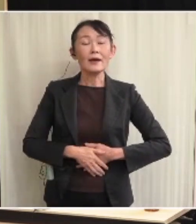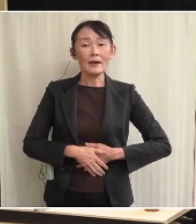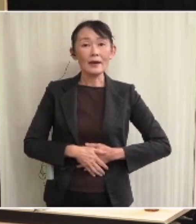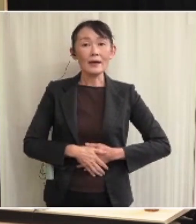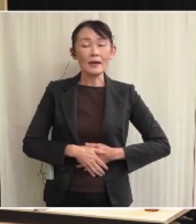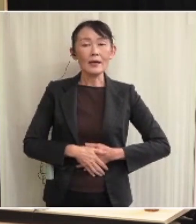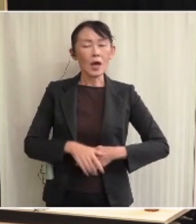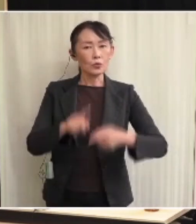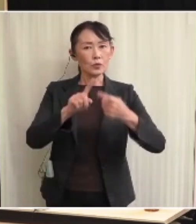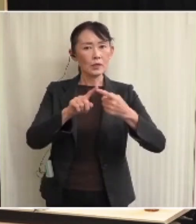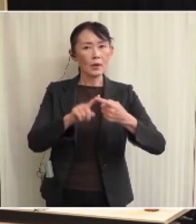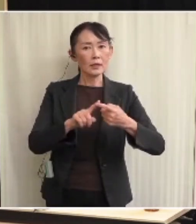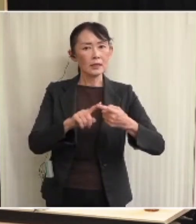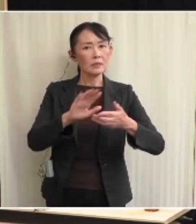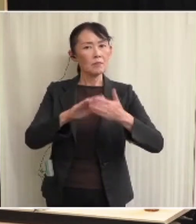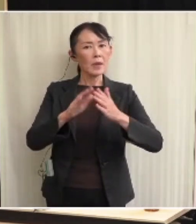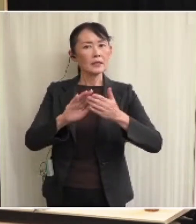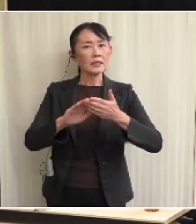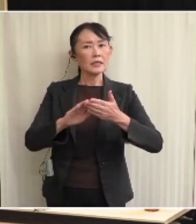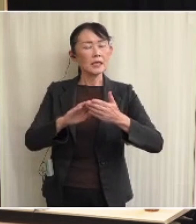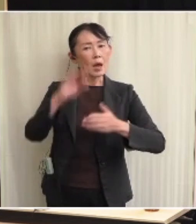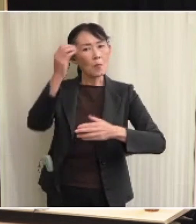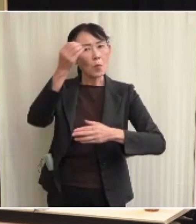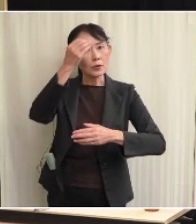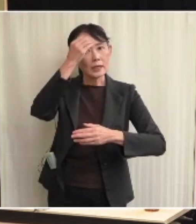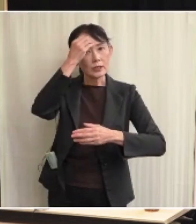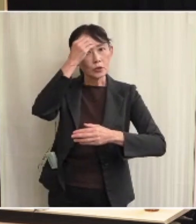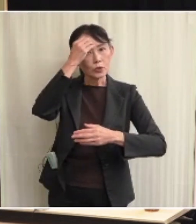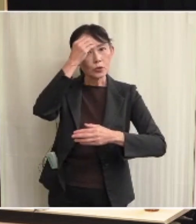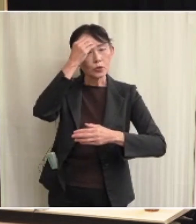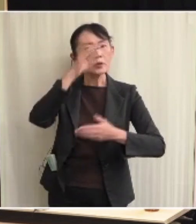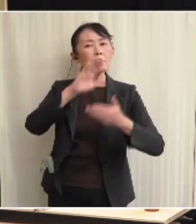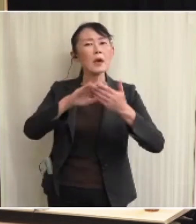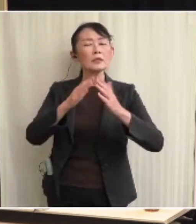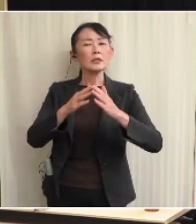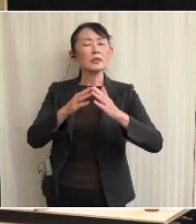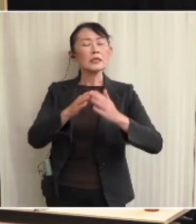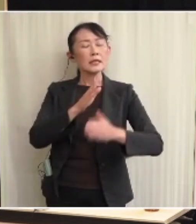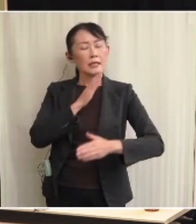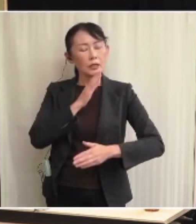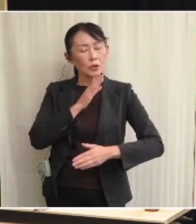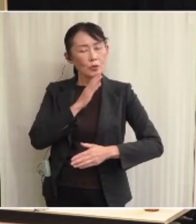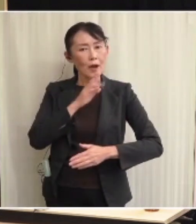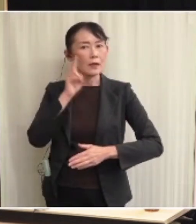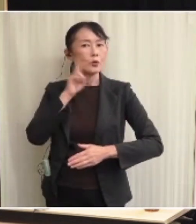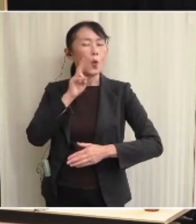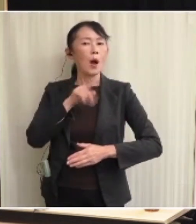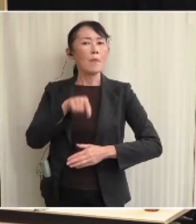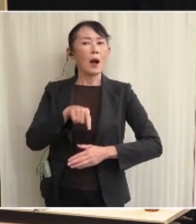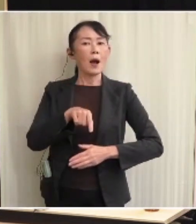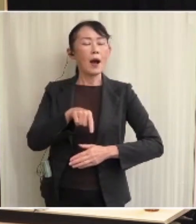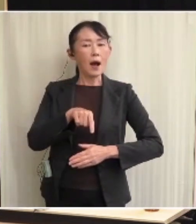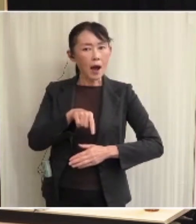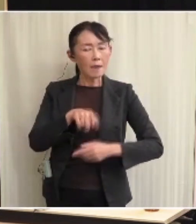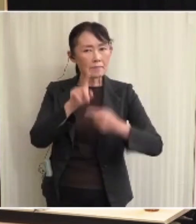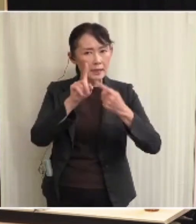ふさわしい街、モデルにすべき街というのは実は横浜だったというのは、 中にございます。な